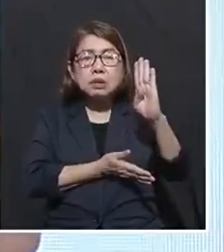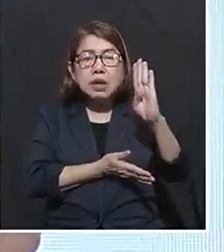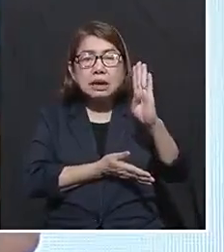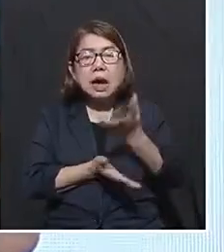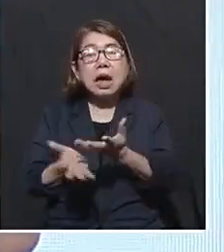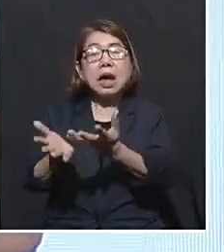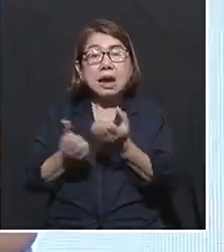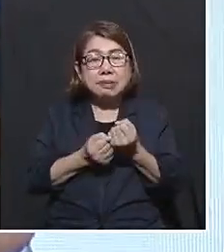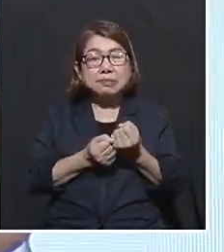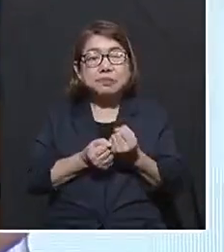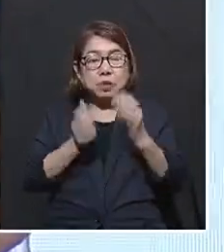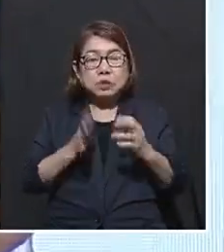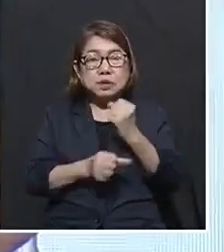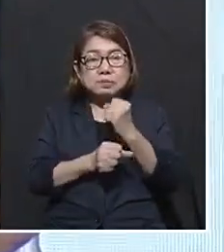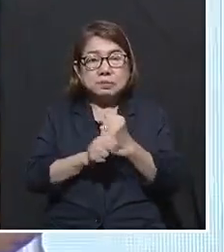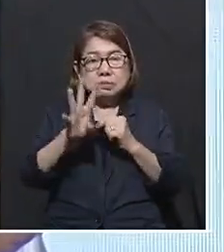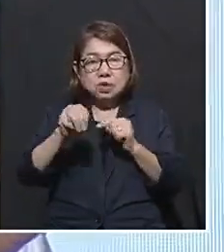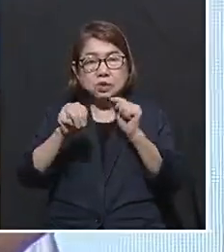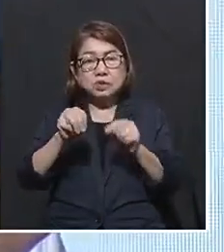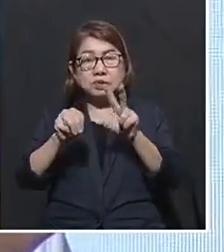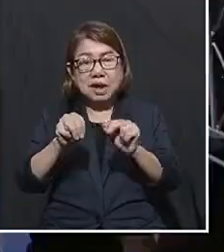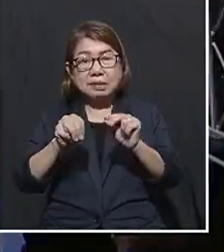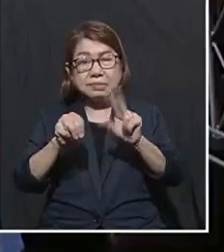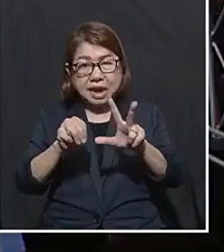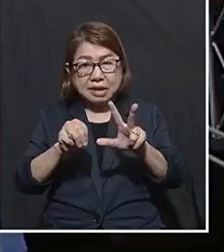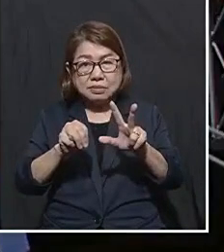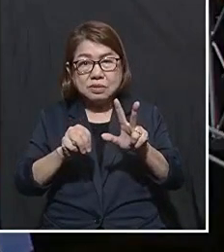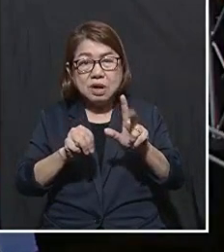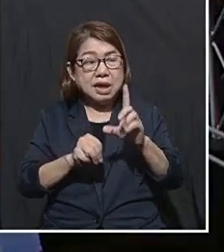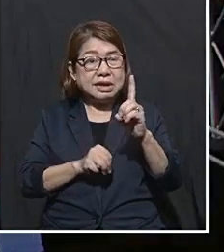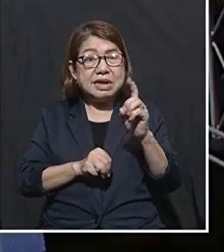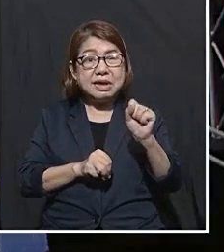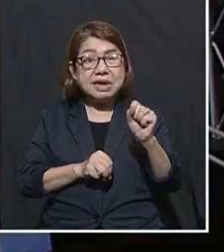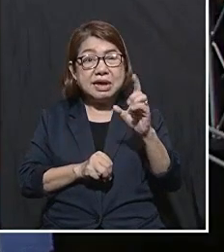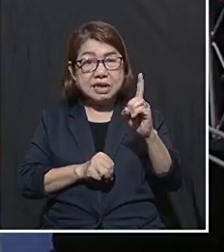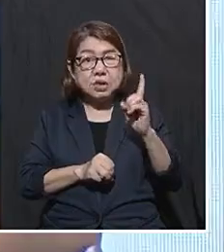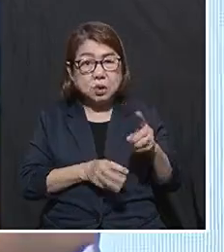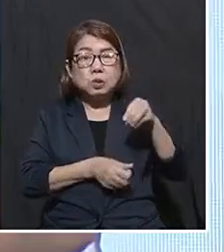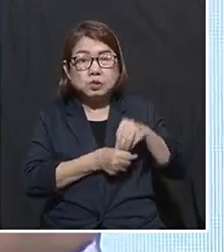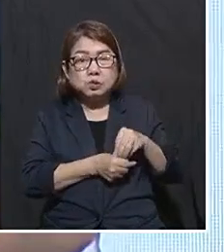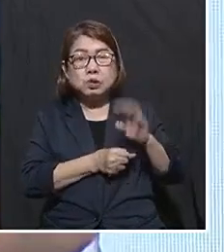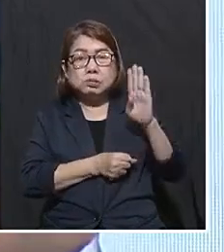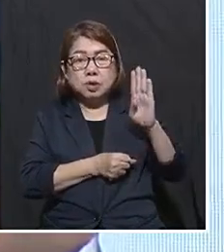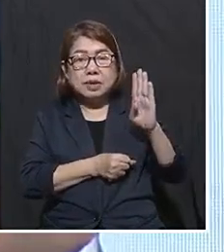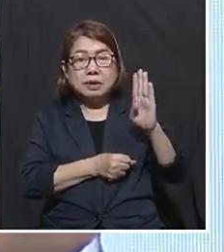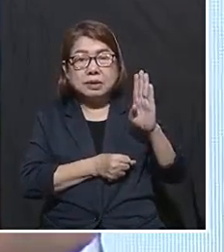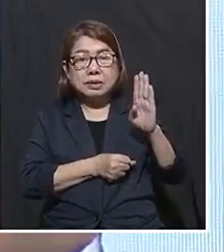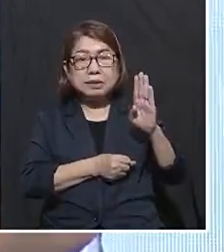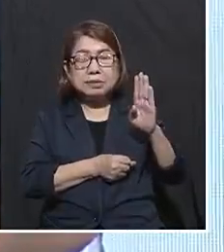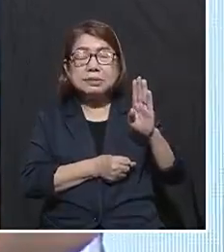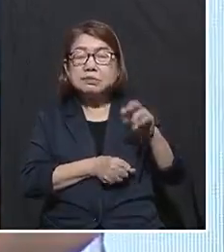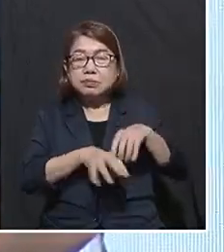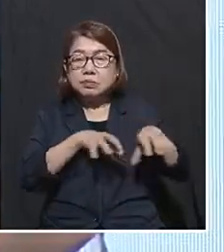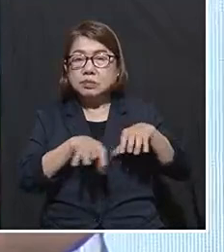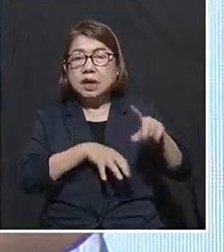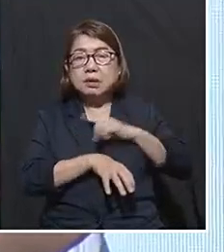33ให้เกิดขึ้นเพราะฉะนั้นต้องบริหารจัดการตรงนี ้อยู่ภายใต้โครงสร้างอะไรคะ HR หรือเปล่า ตรงนั้นต้องไปอยู่ที่การบริการ